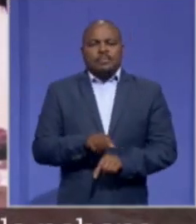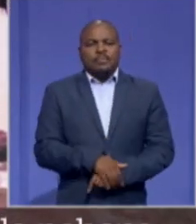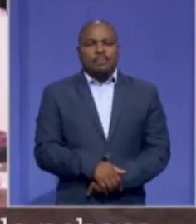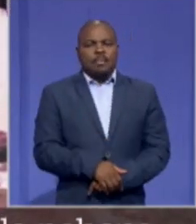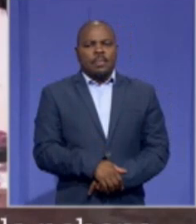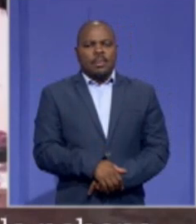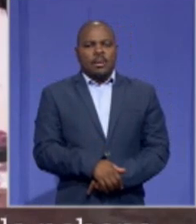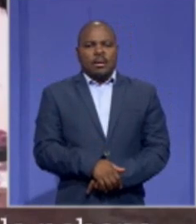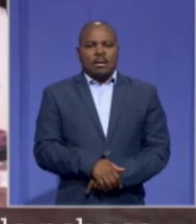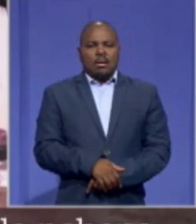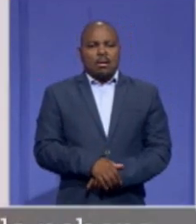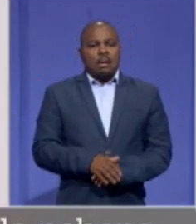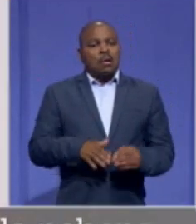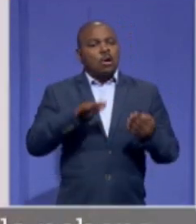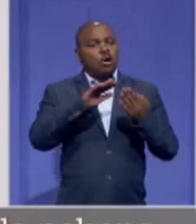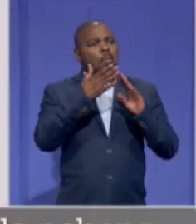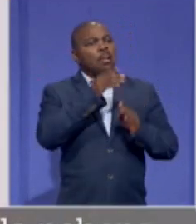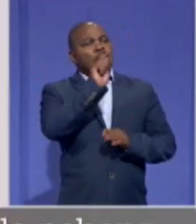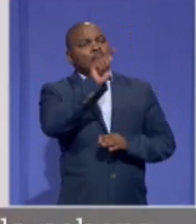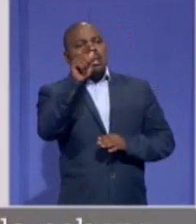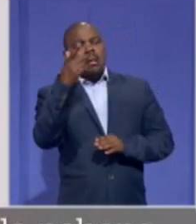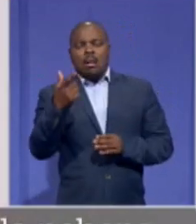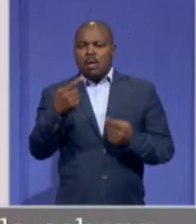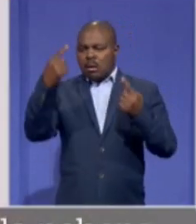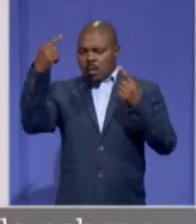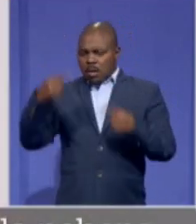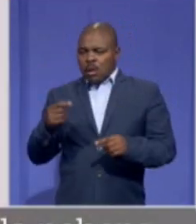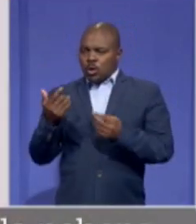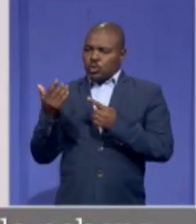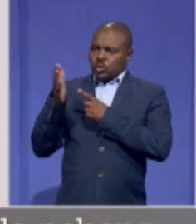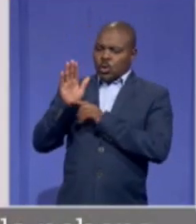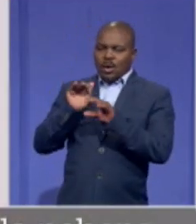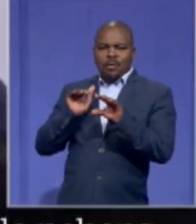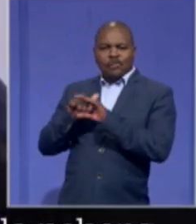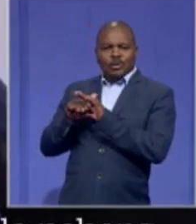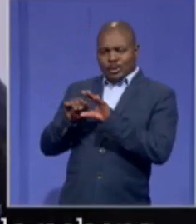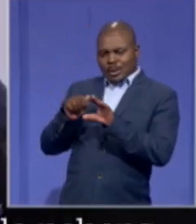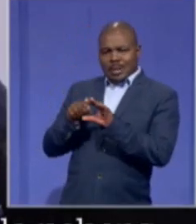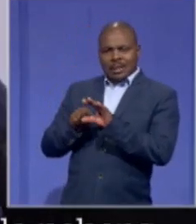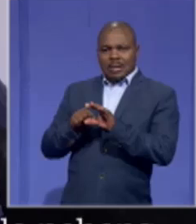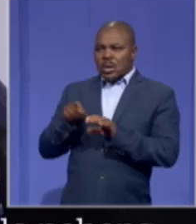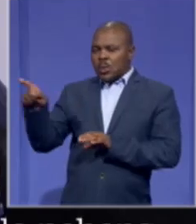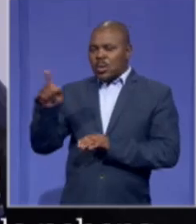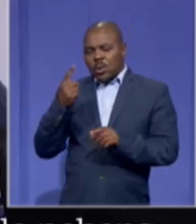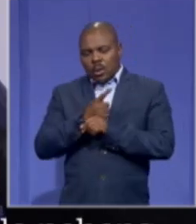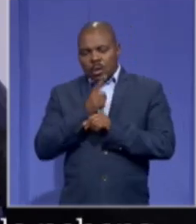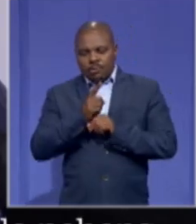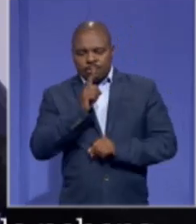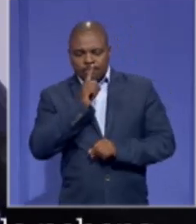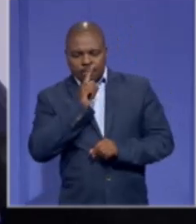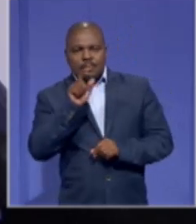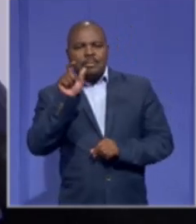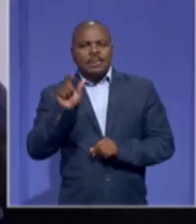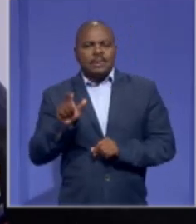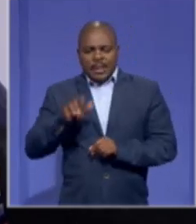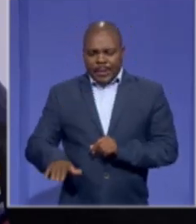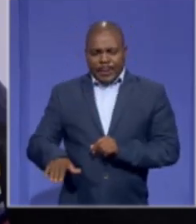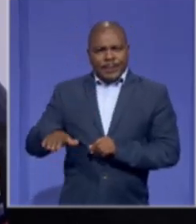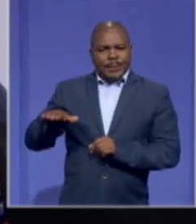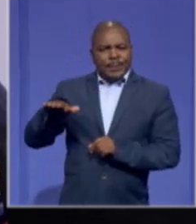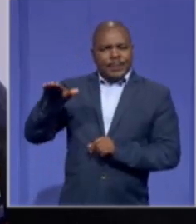Re utlwile ka baahi ba tlileng ho tla re bontsha video. Ha se motho a neng a rata ho bua e sa le bonyenyaneng